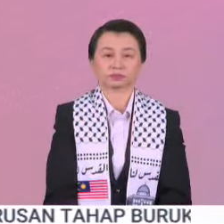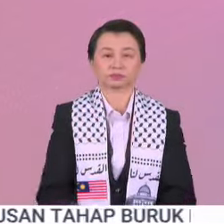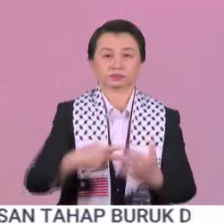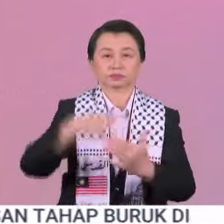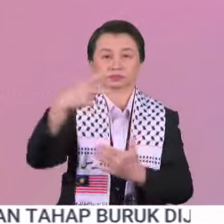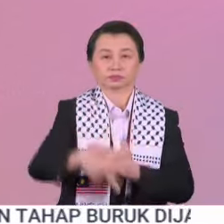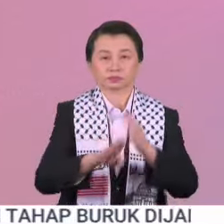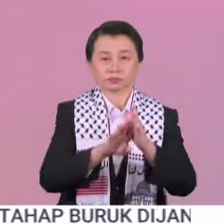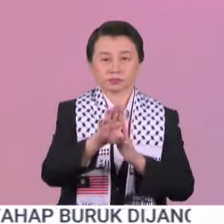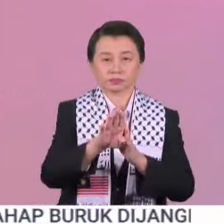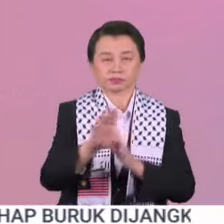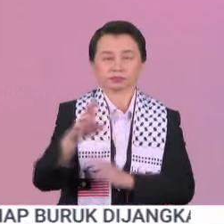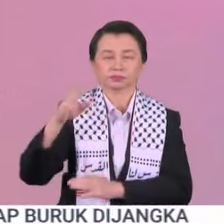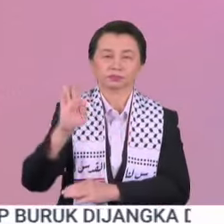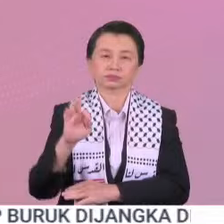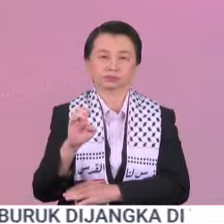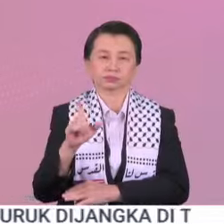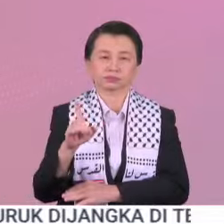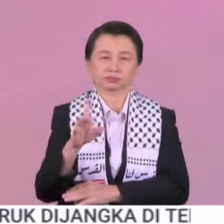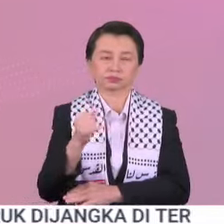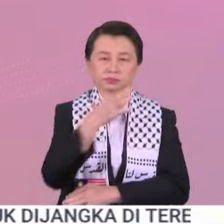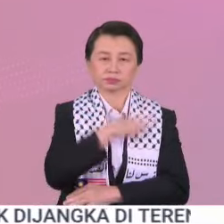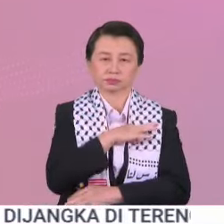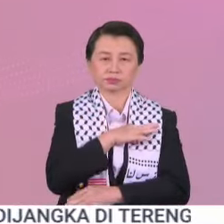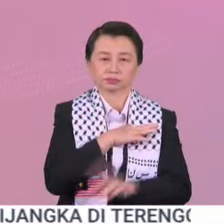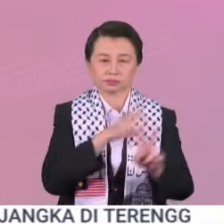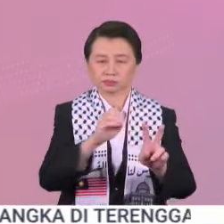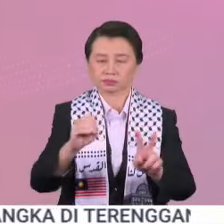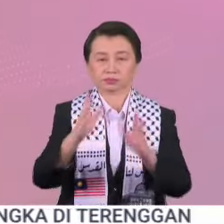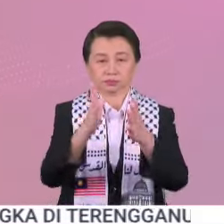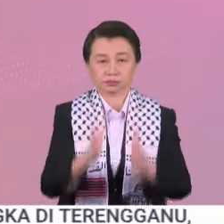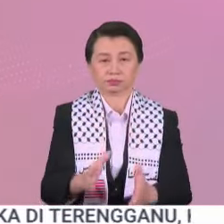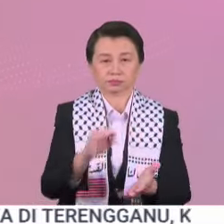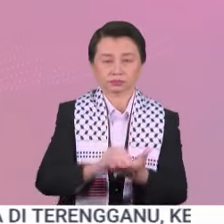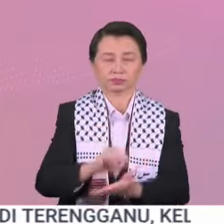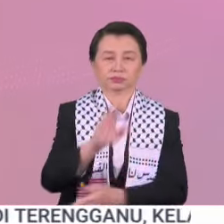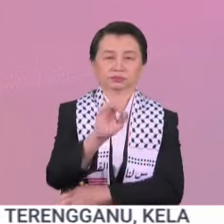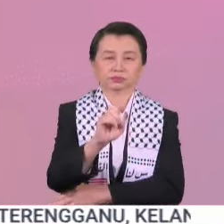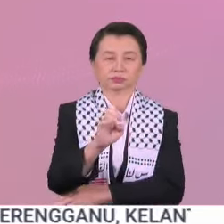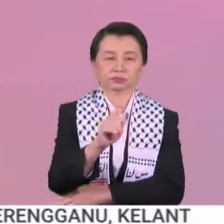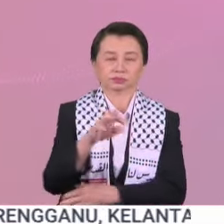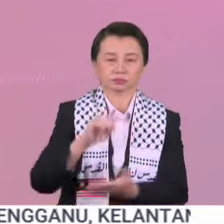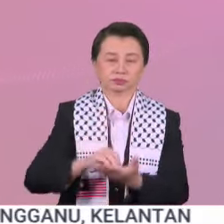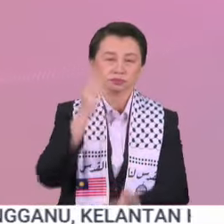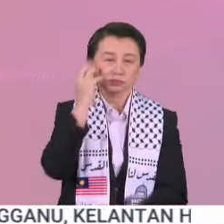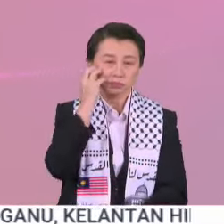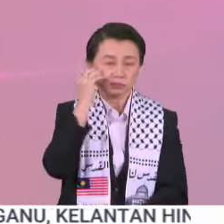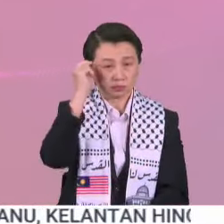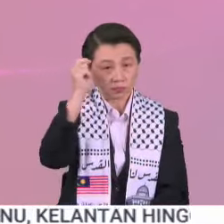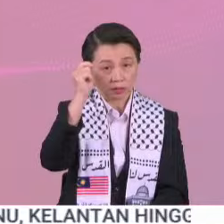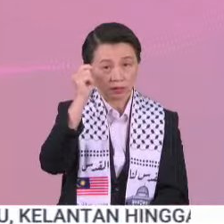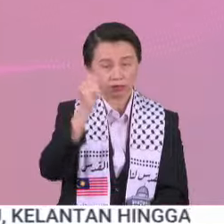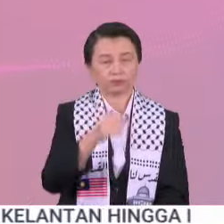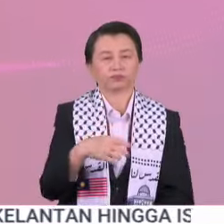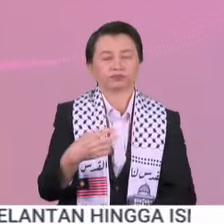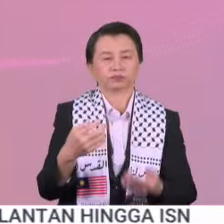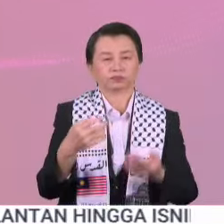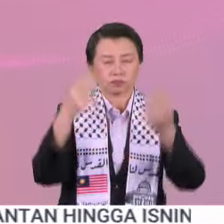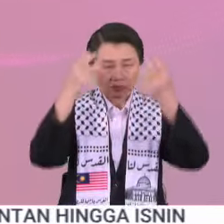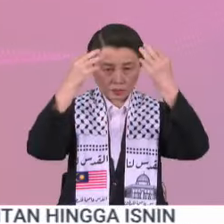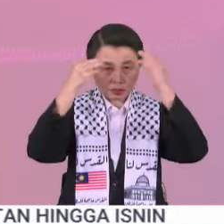Program pembangunan peneroka Felda memanfaatkan lebih 200 peneroka di Felda Seberang Teja Kemaman, Terengganu. Pengurusnya